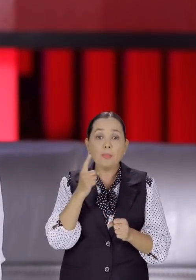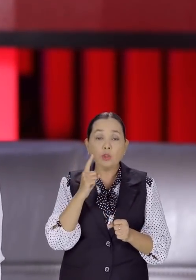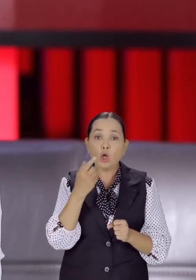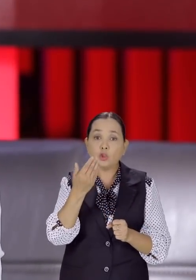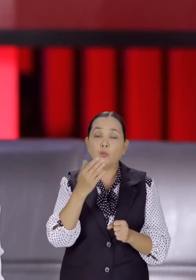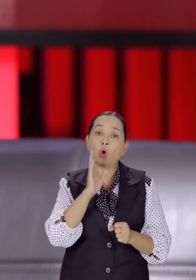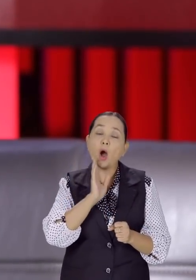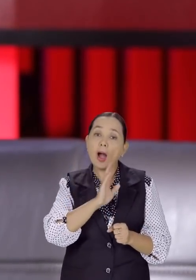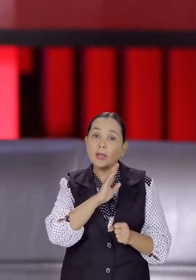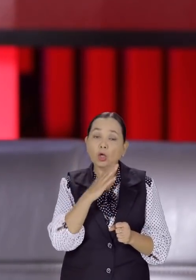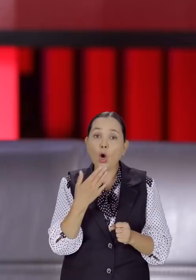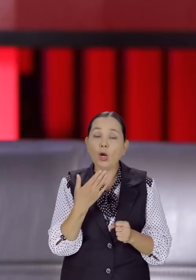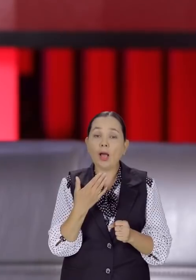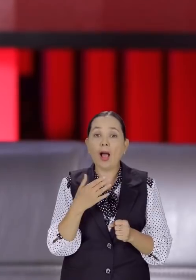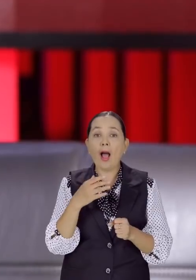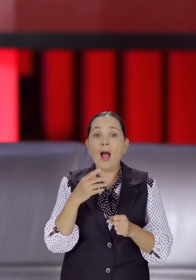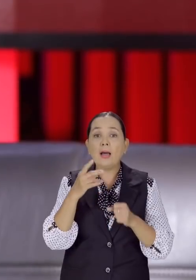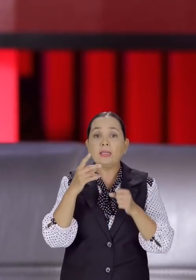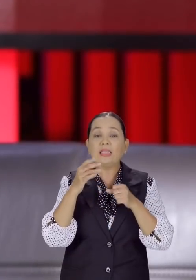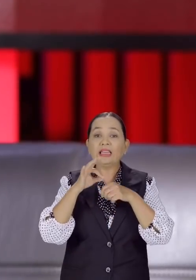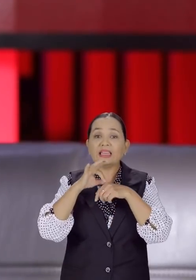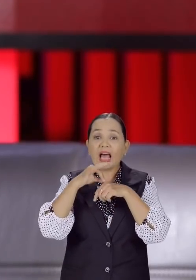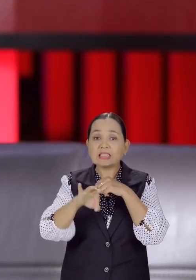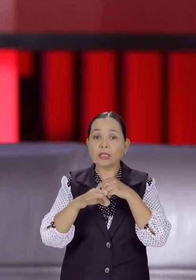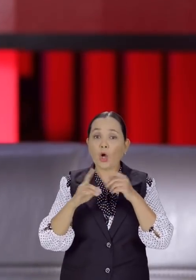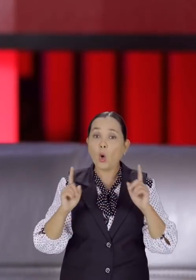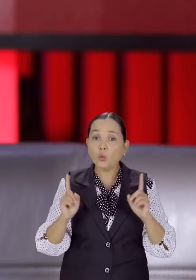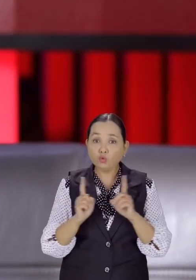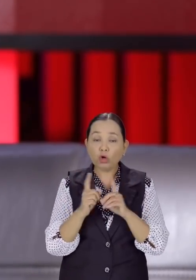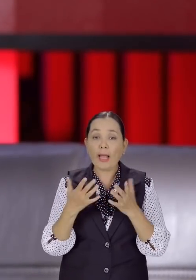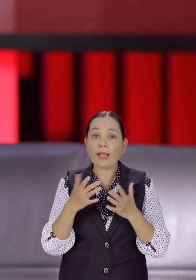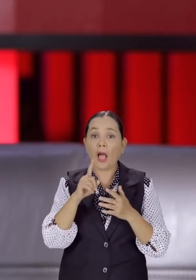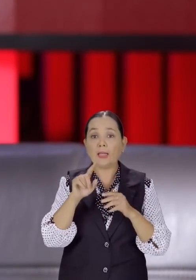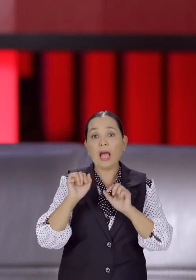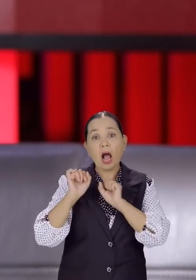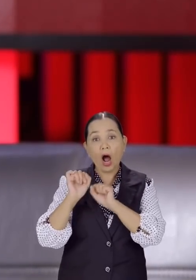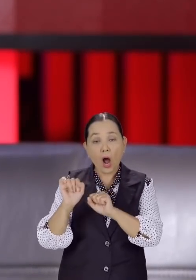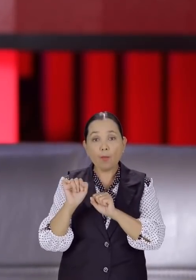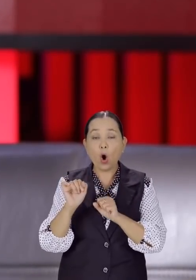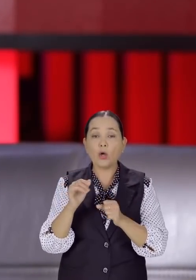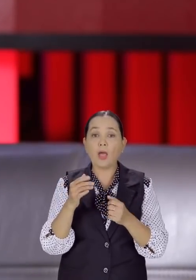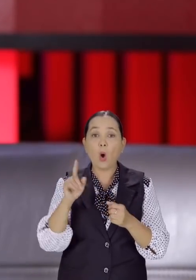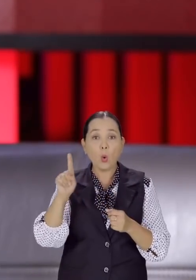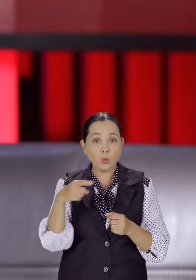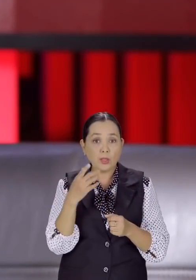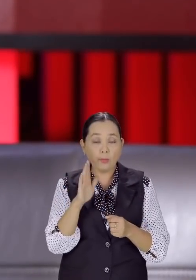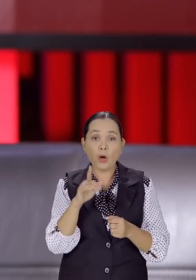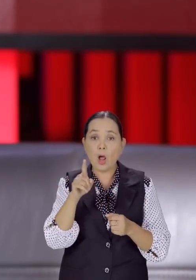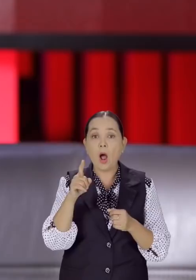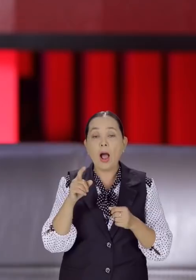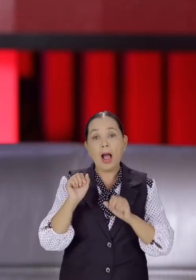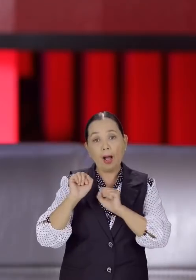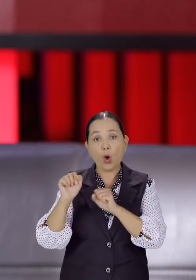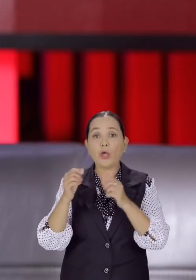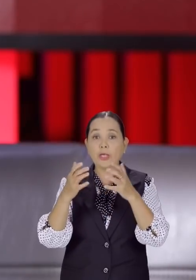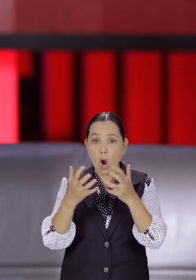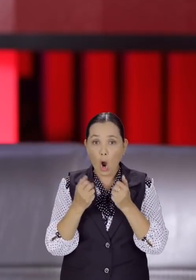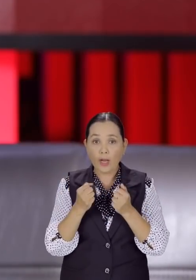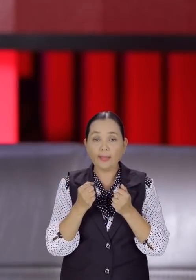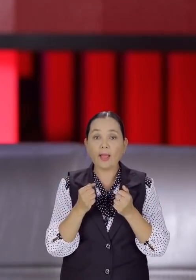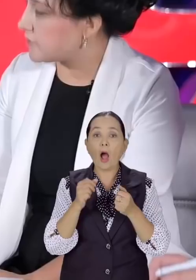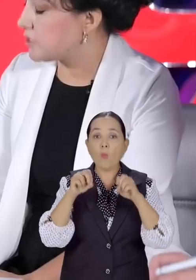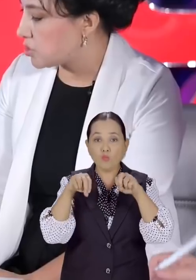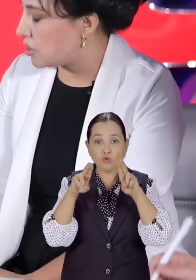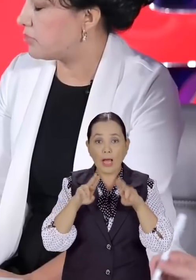bu ayol tazyiqqa uchragan, uni bizga himoya orderi berildi, misol uchun hozir himoyaga olingan u ayol.